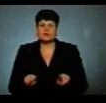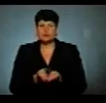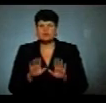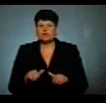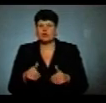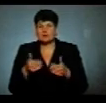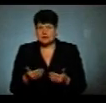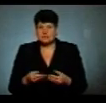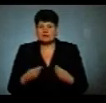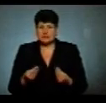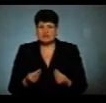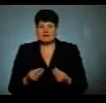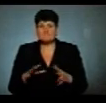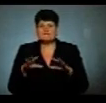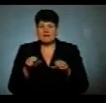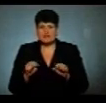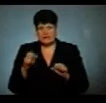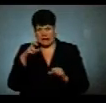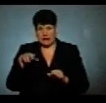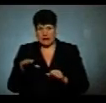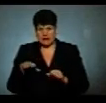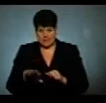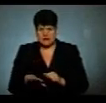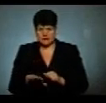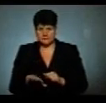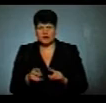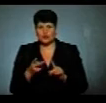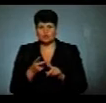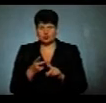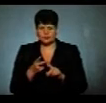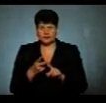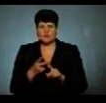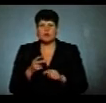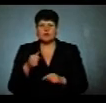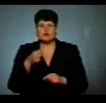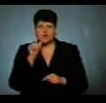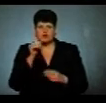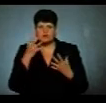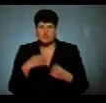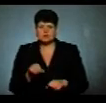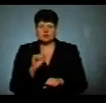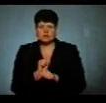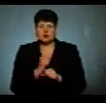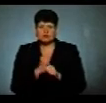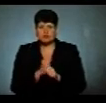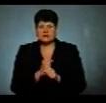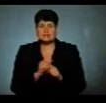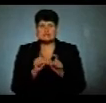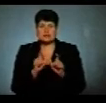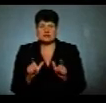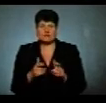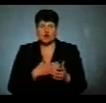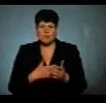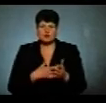дає також і влада країни. Друге, з вчорашнього дня, згідно рішення сесії, припинена робота закладів громадського